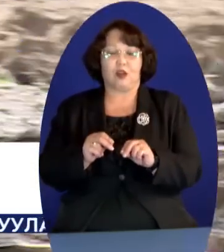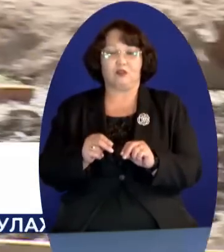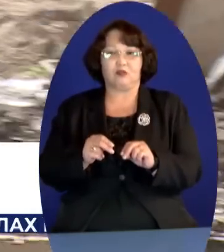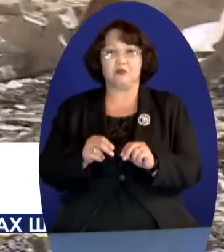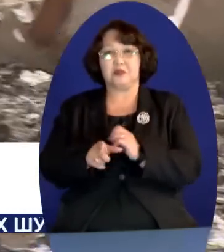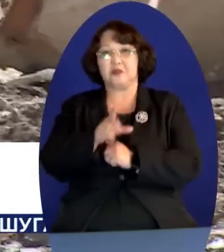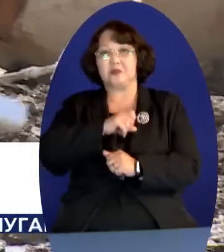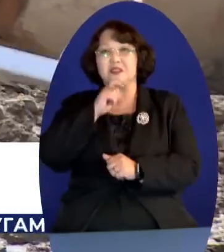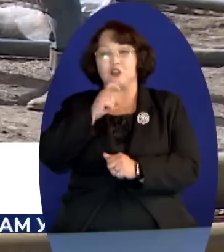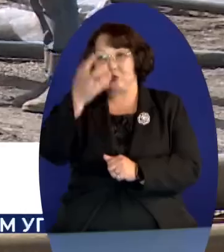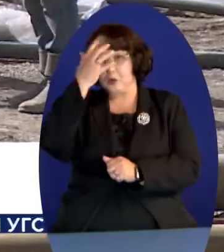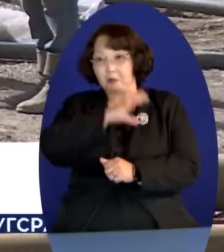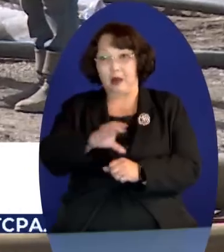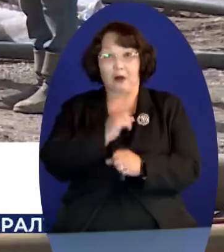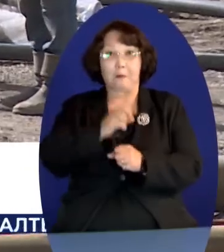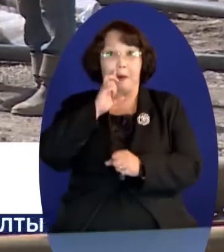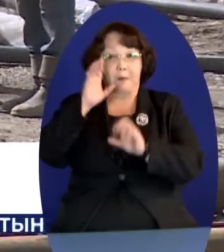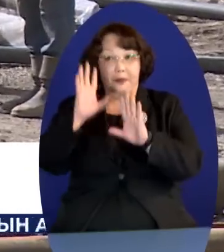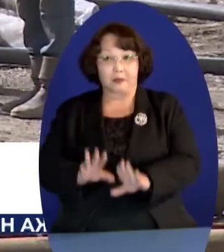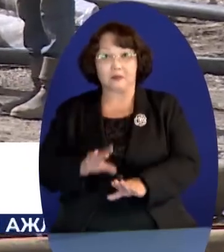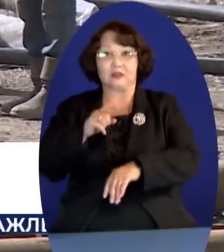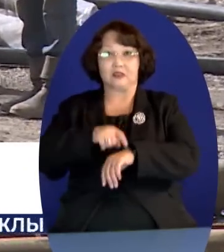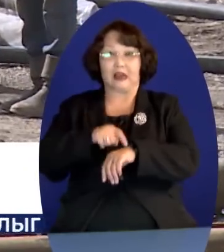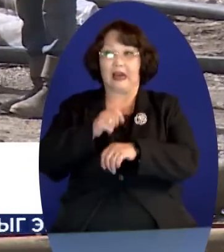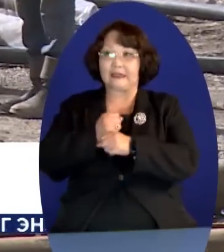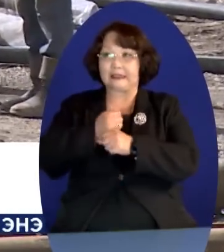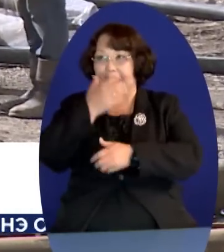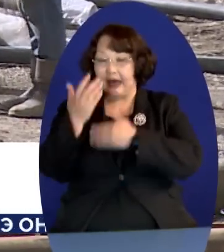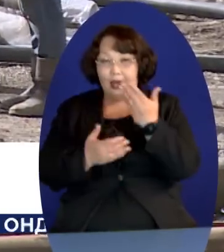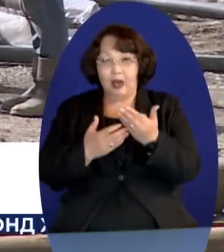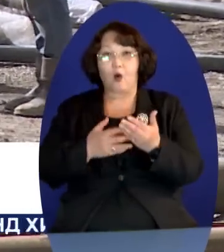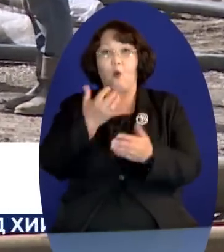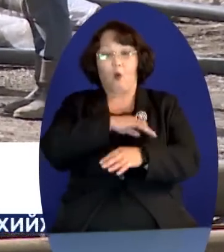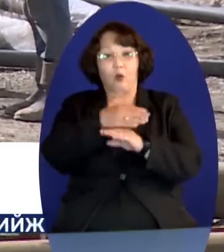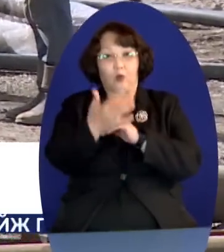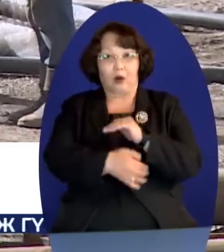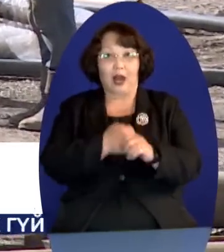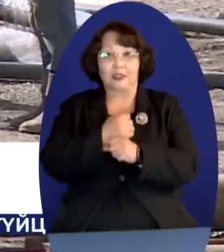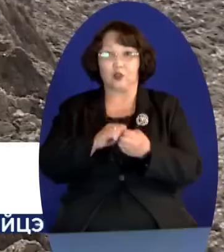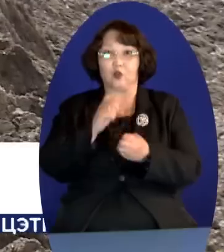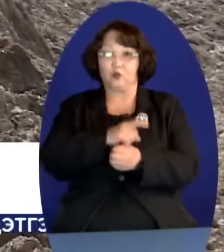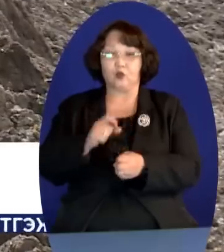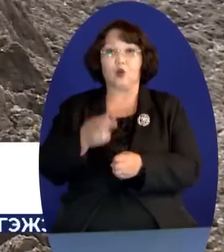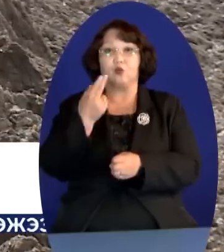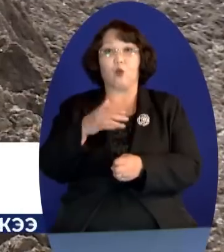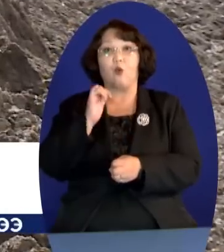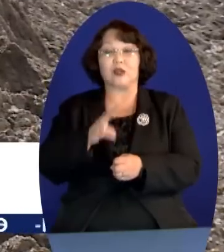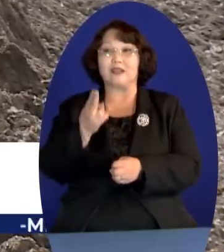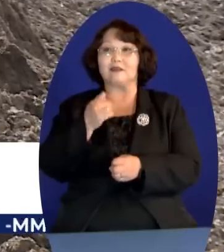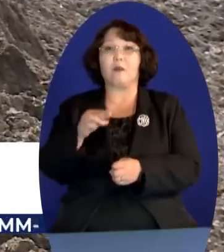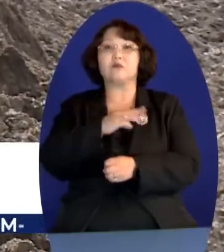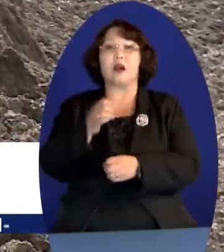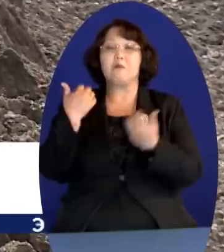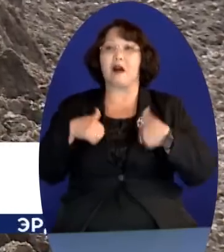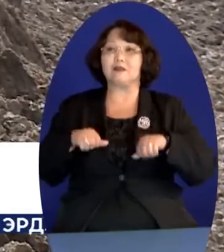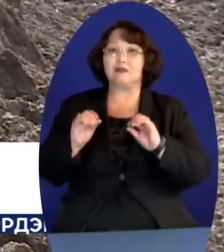Төрийн байгууллагын ажилтнууд бямб нэм гарагт хийх цагийн ажил сонирхдаг бол уул уурхад ажилдаг хүмүүс за дугуйлан дамжаанд багшилдаг иргэдэж